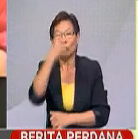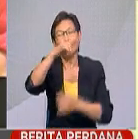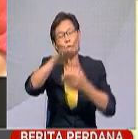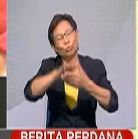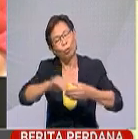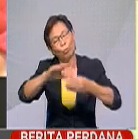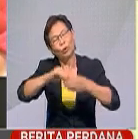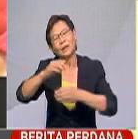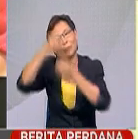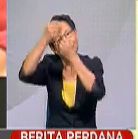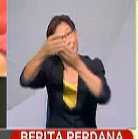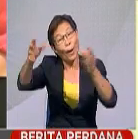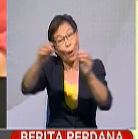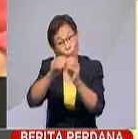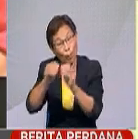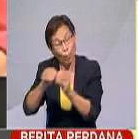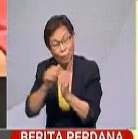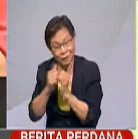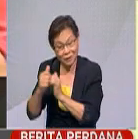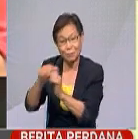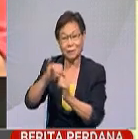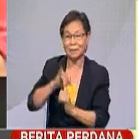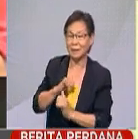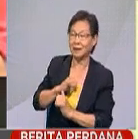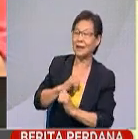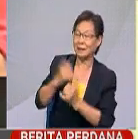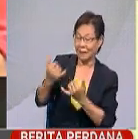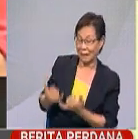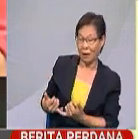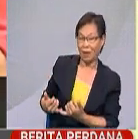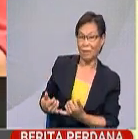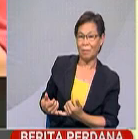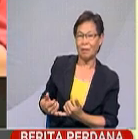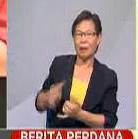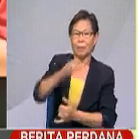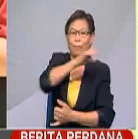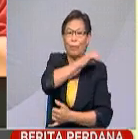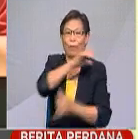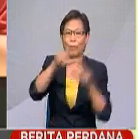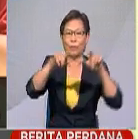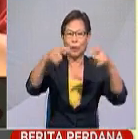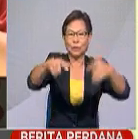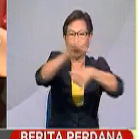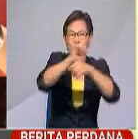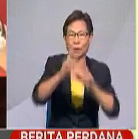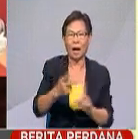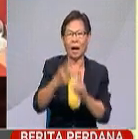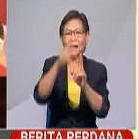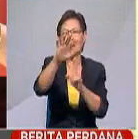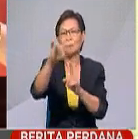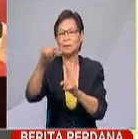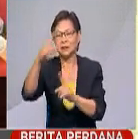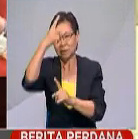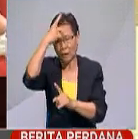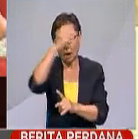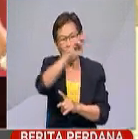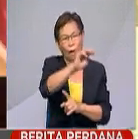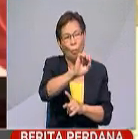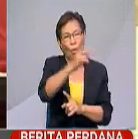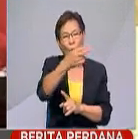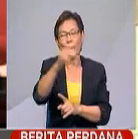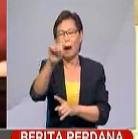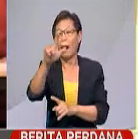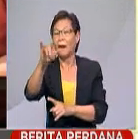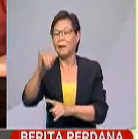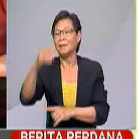bercerita dan berkongsi dengan lebih lanjut. Bersama-sama dengan saya pada ketika ini ialah Pengerusi Pasukan Petugas Khas 5G Datuk Muhammad Ali Hanafi Muhammad